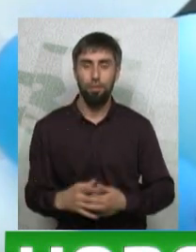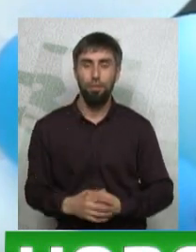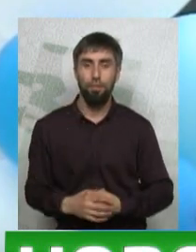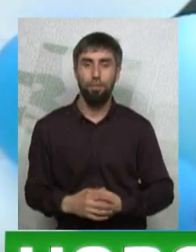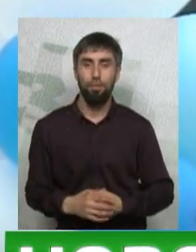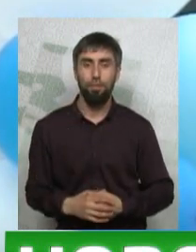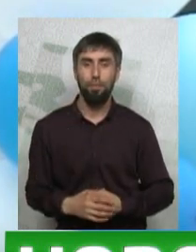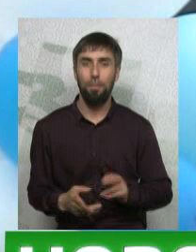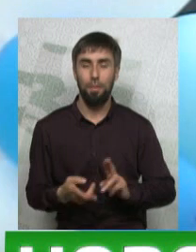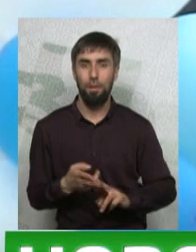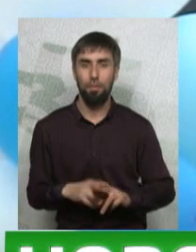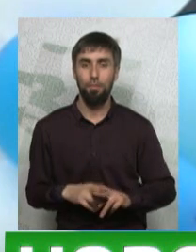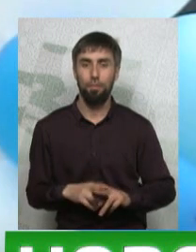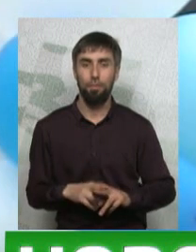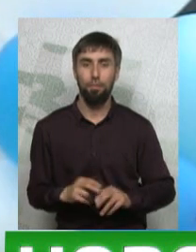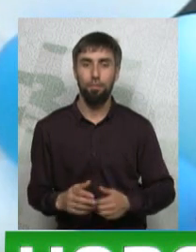регионы. Поэтому...